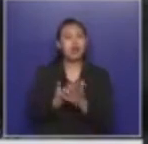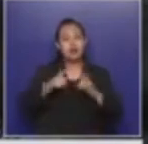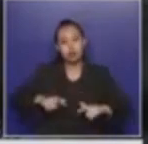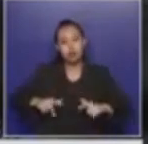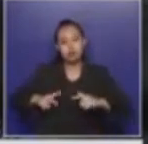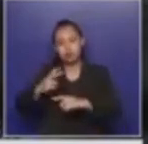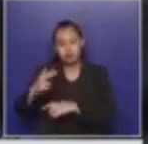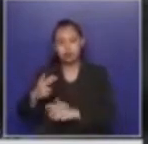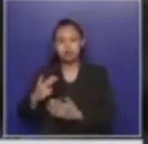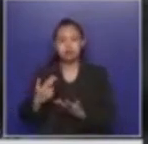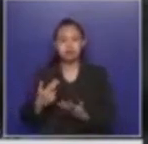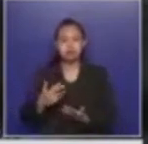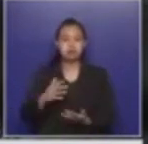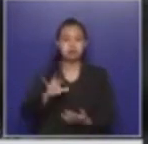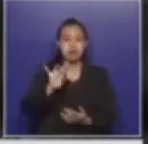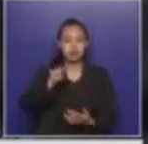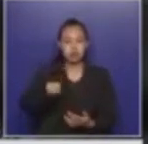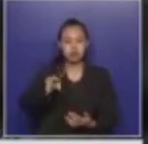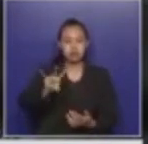มีงบประมาณเงินกู้นะครับก็ประมาณที่เราตัดรถไปในงบกลาง8.8